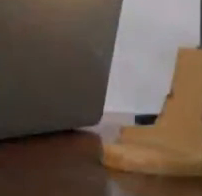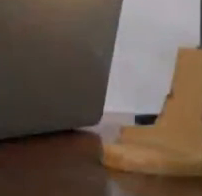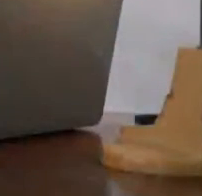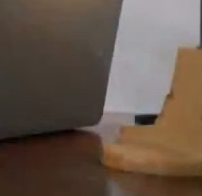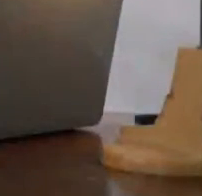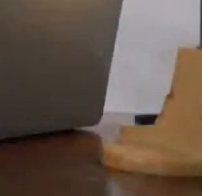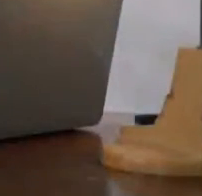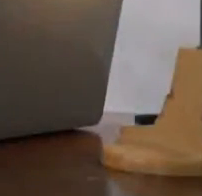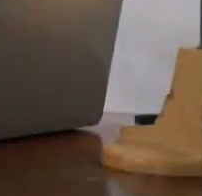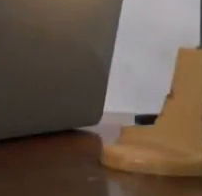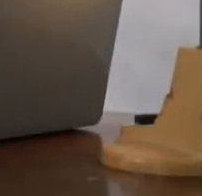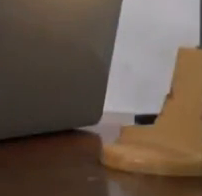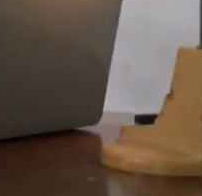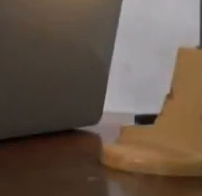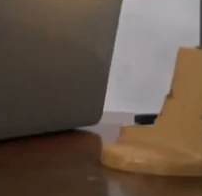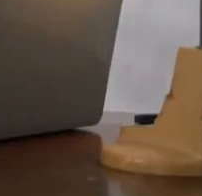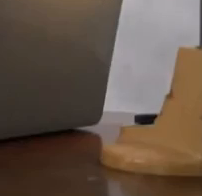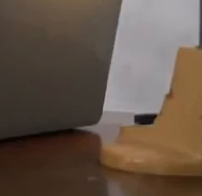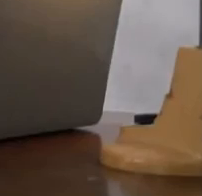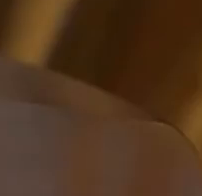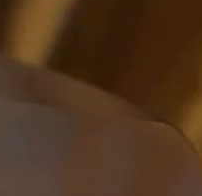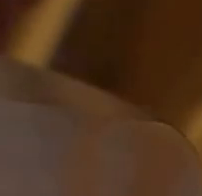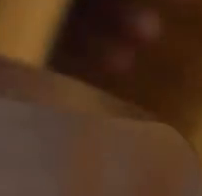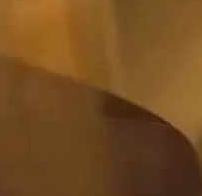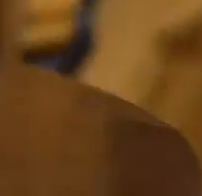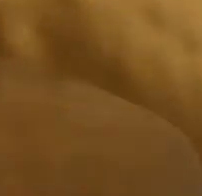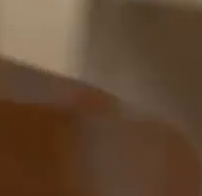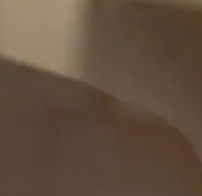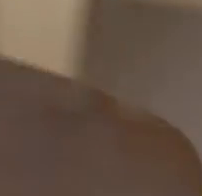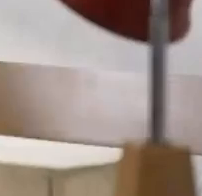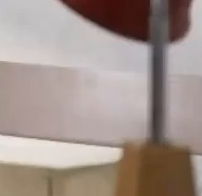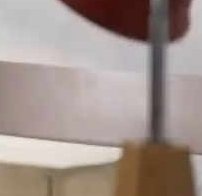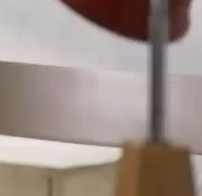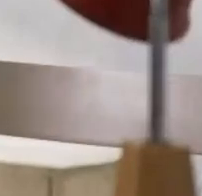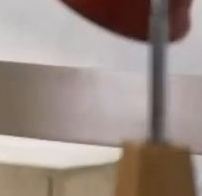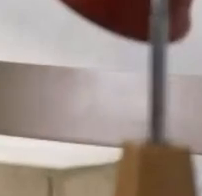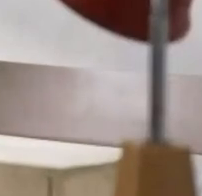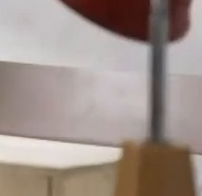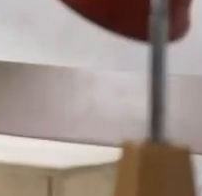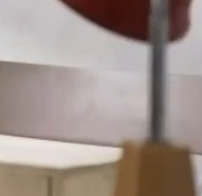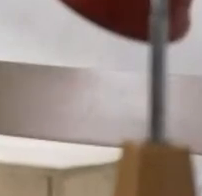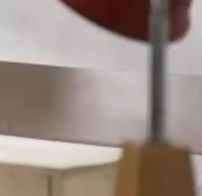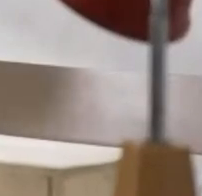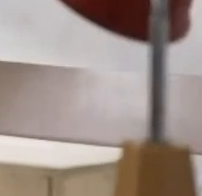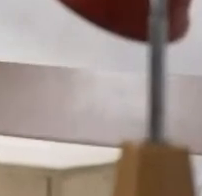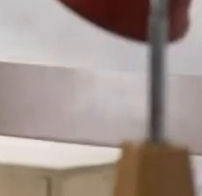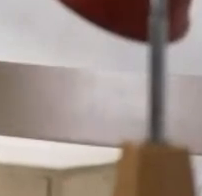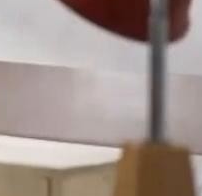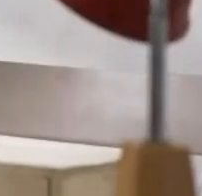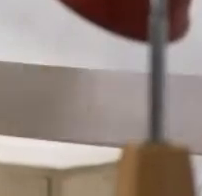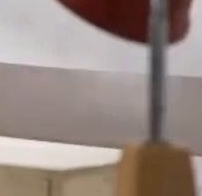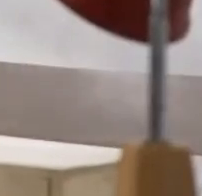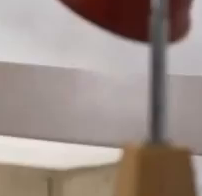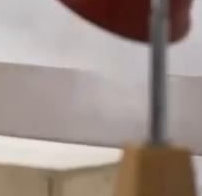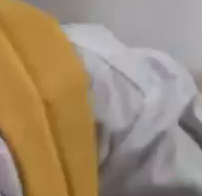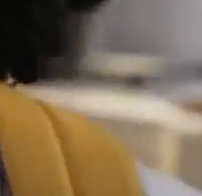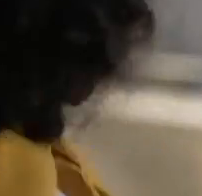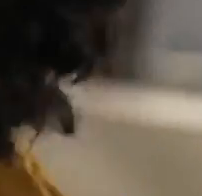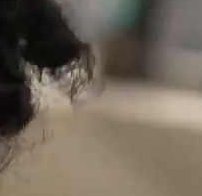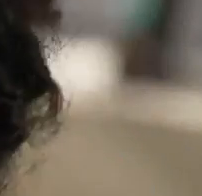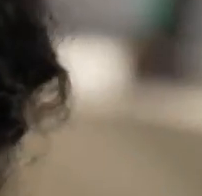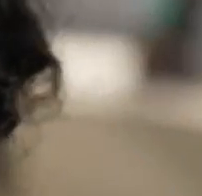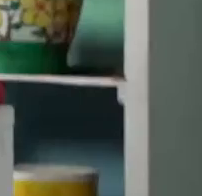lama kita belajar dari rumah, tidak bertemu teman-teman semua.